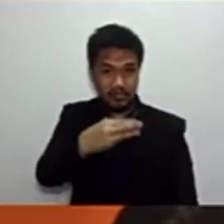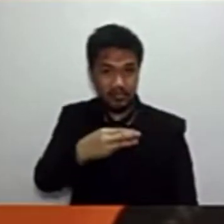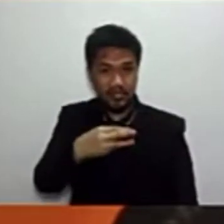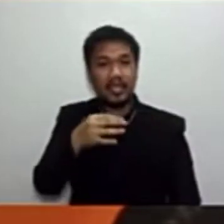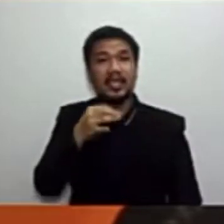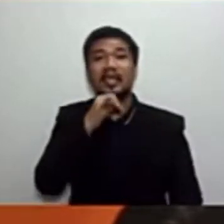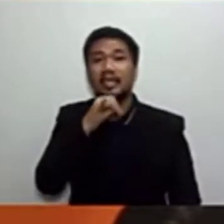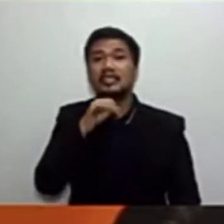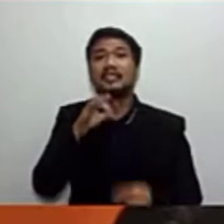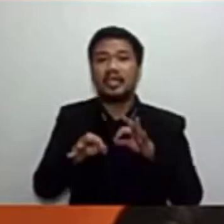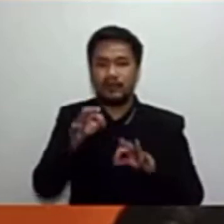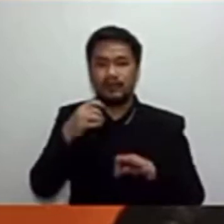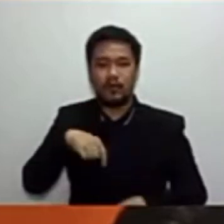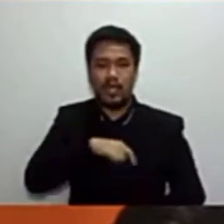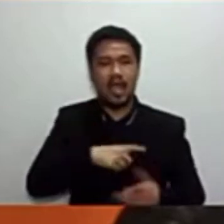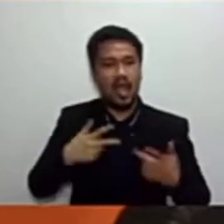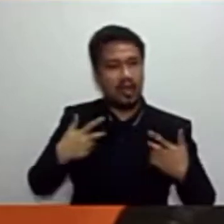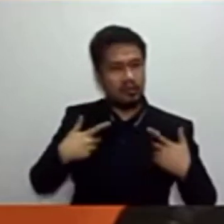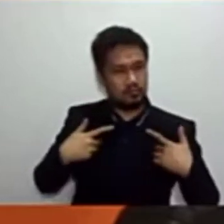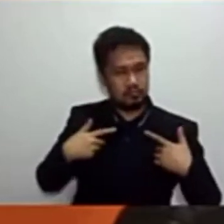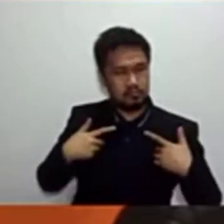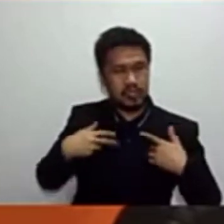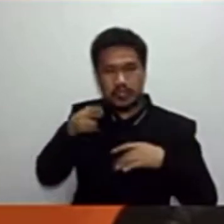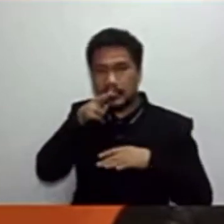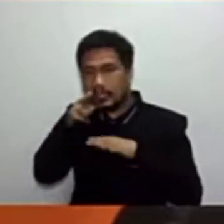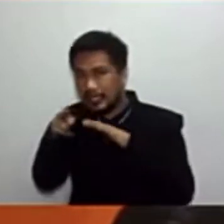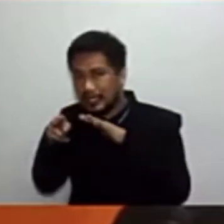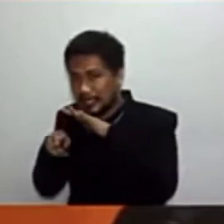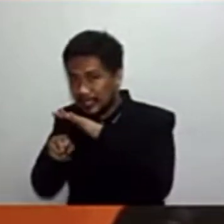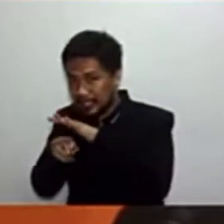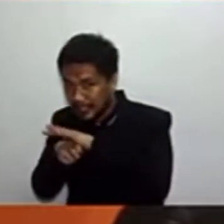intensyon maliban sa misyon.